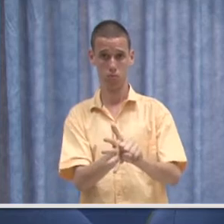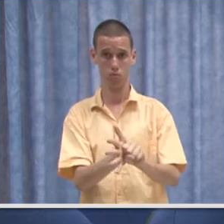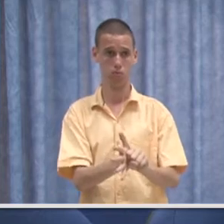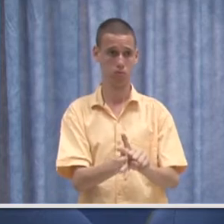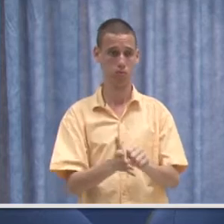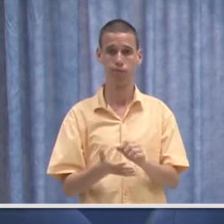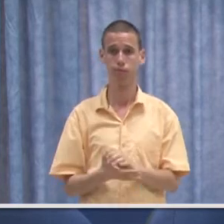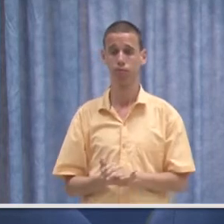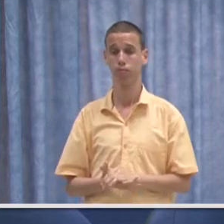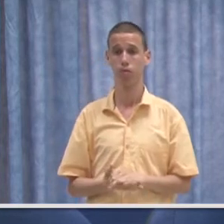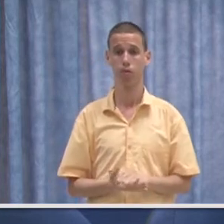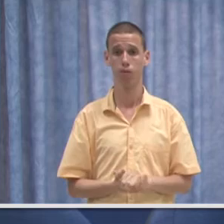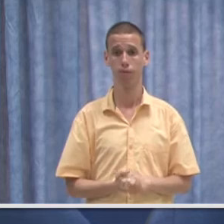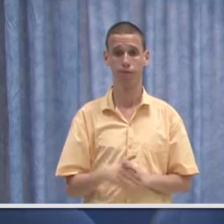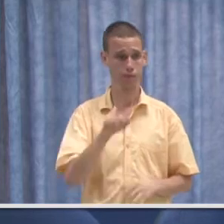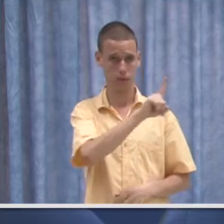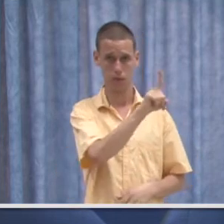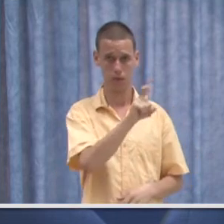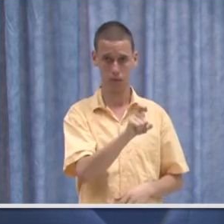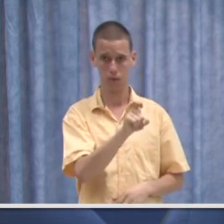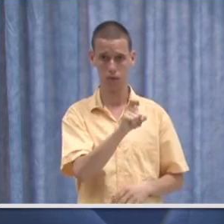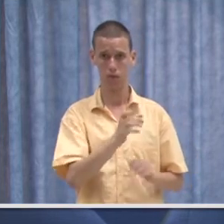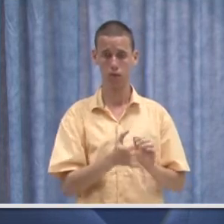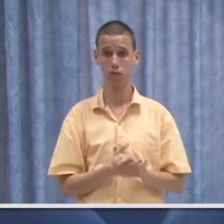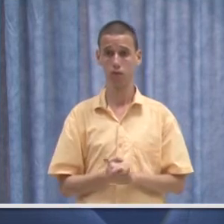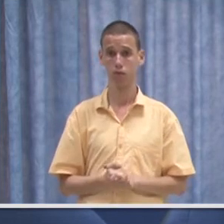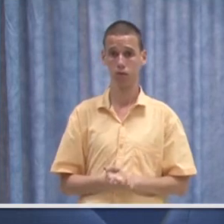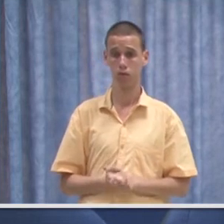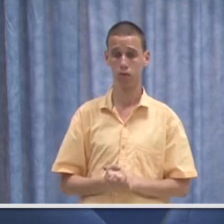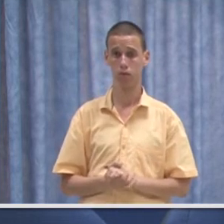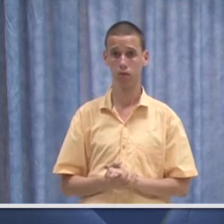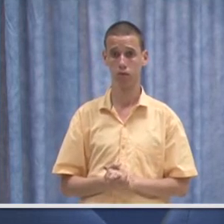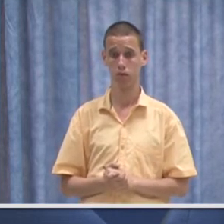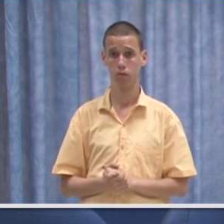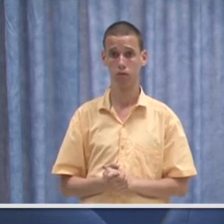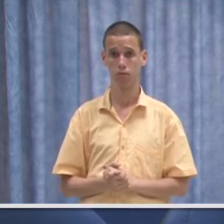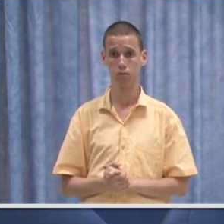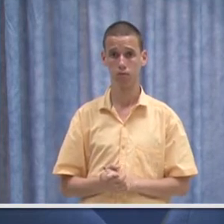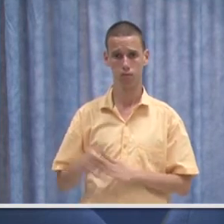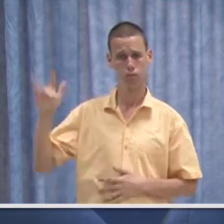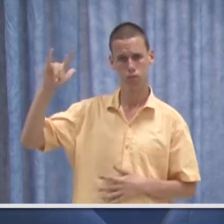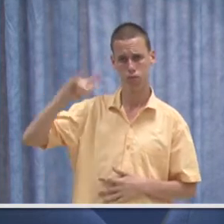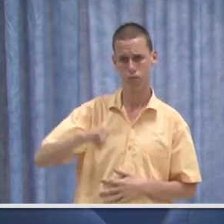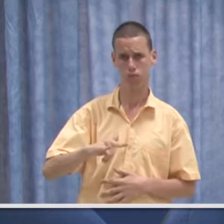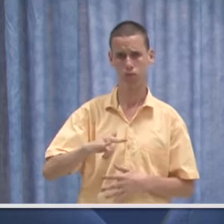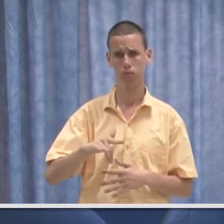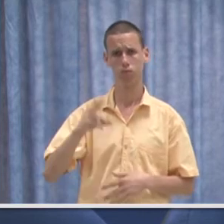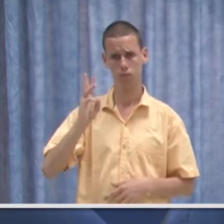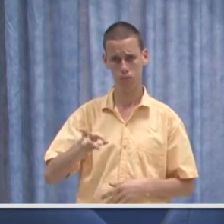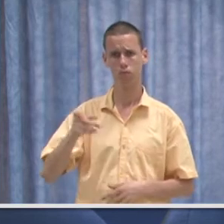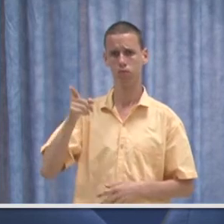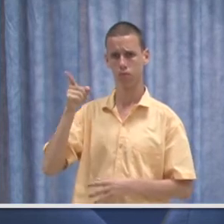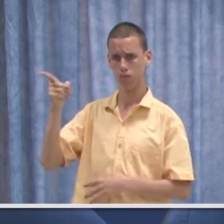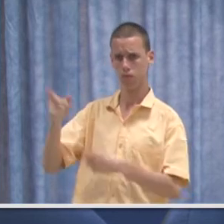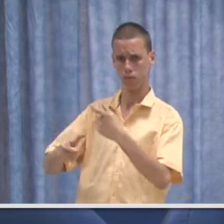Repatriation encore une fois mon tour là il y a un rapport qui bon dit monde qui est dans GOP qui peut venir ceci mais seulement petit clair le commencement pour